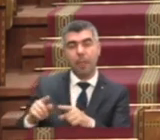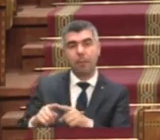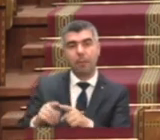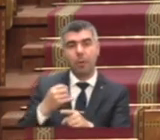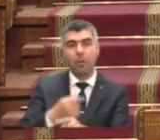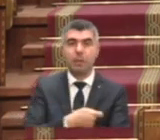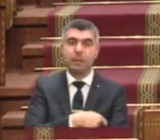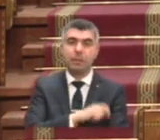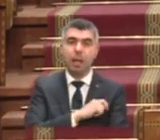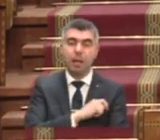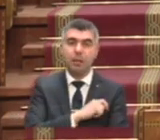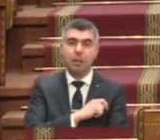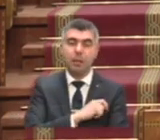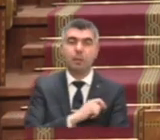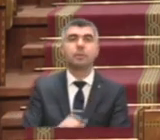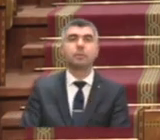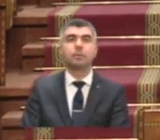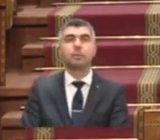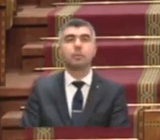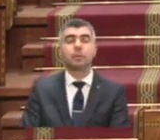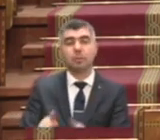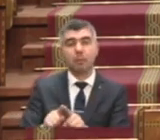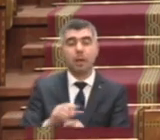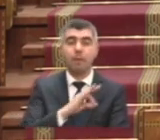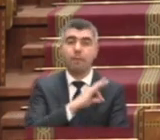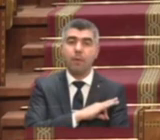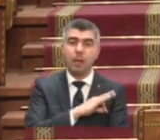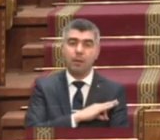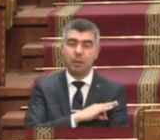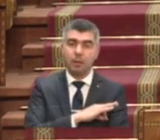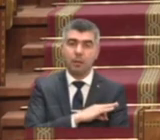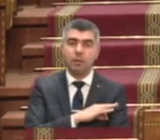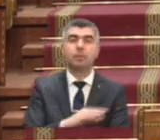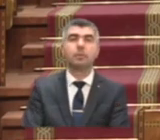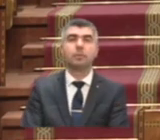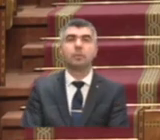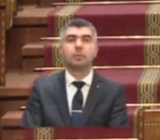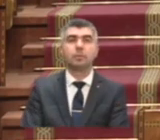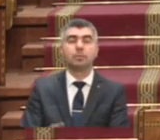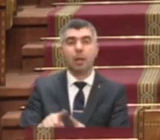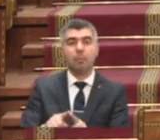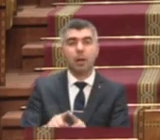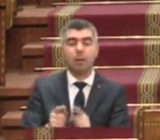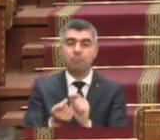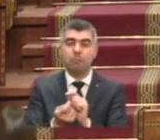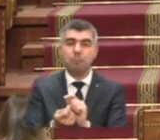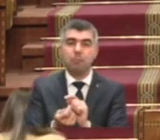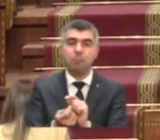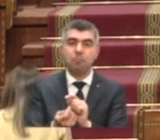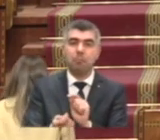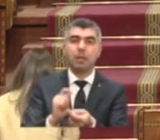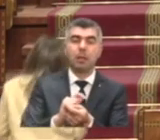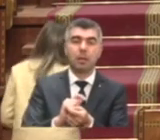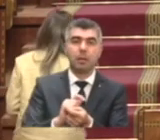الخضراء، الدولة الإسبانية راه عندهم استفادة مدولة علينا حنايا.